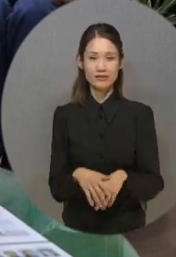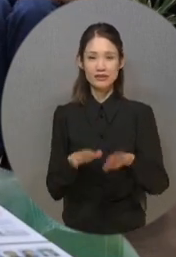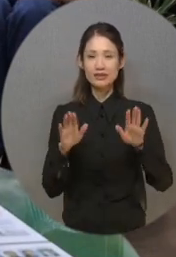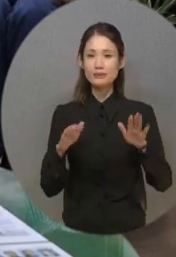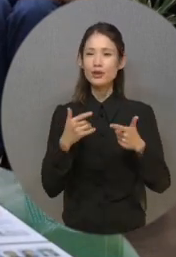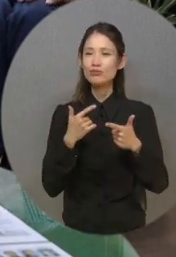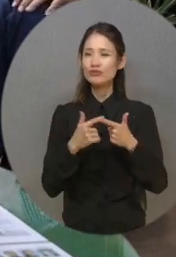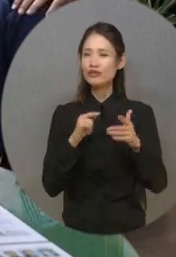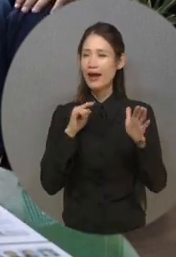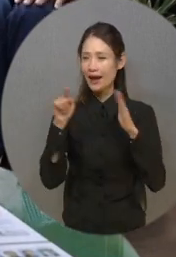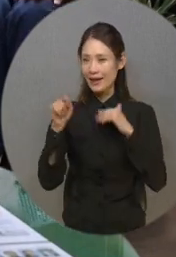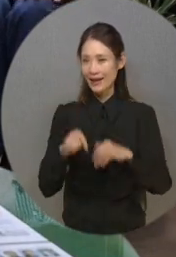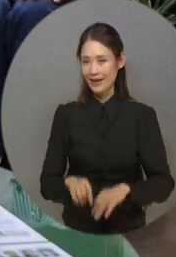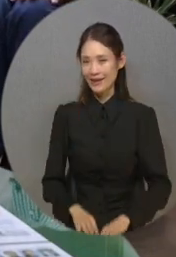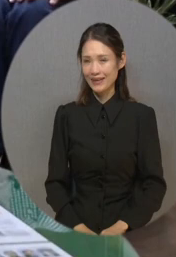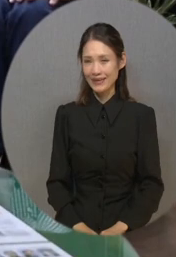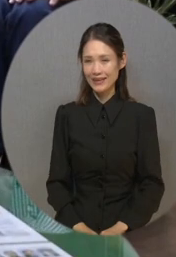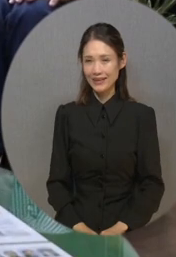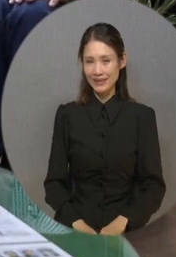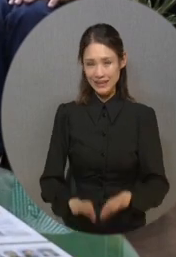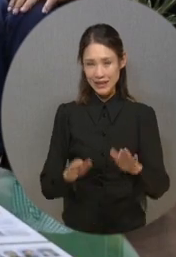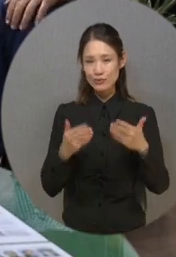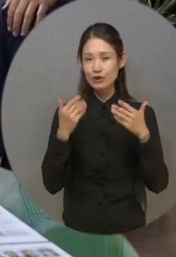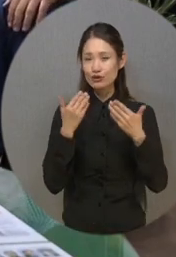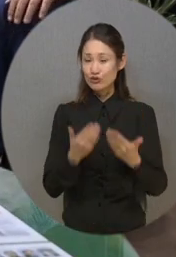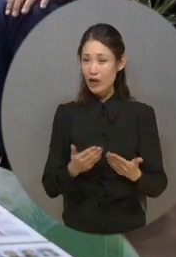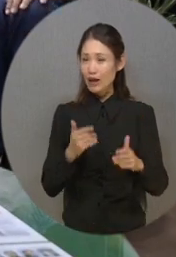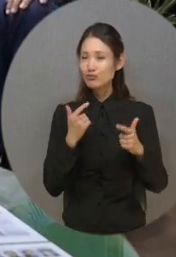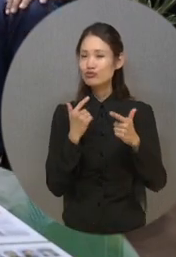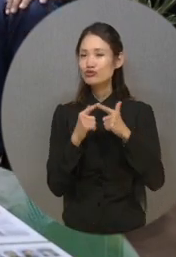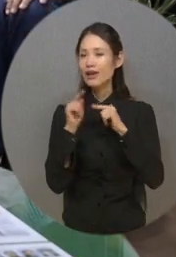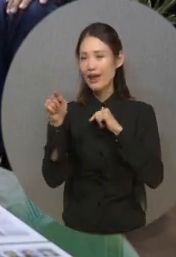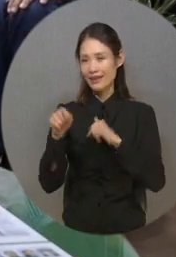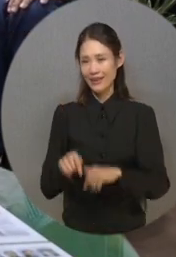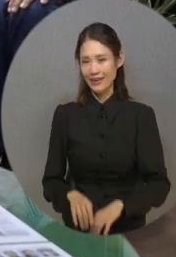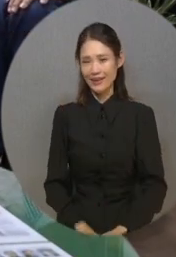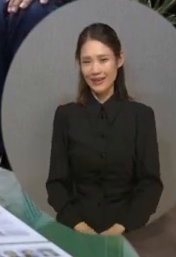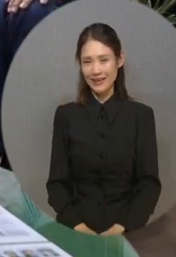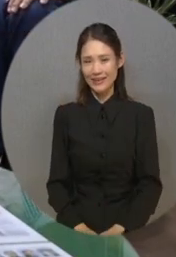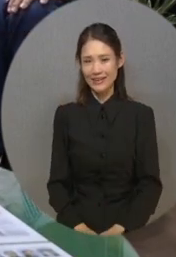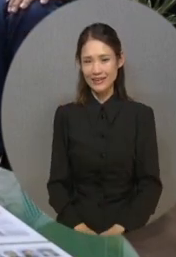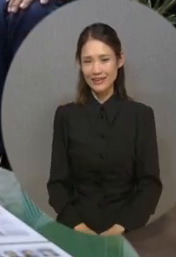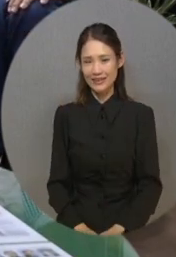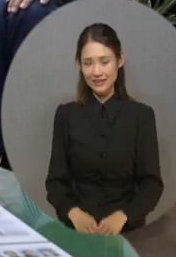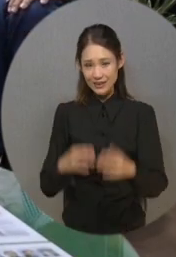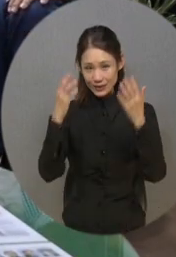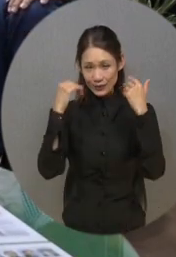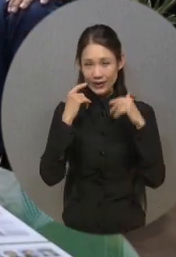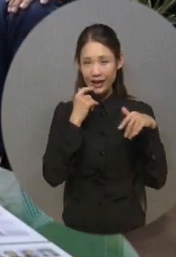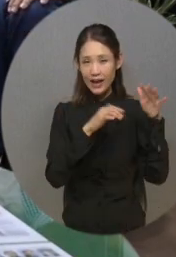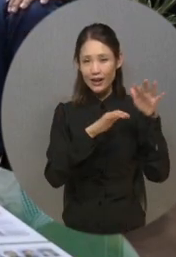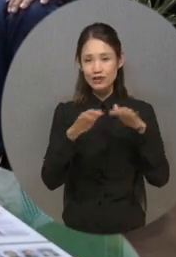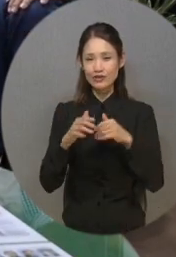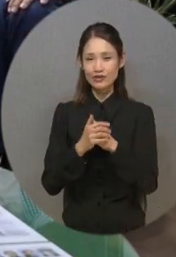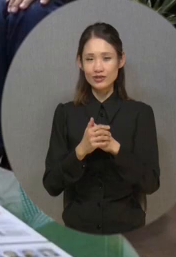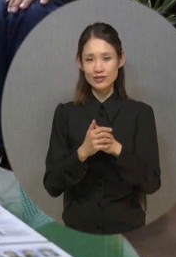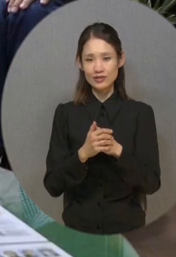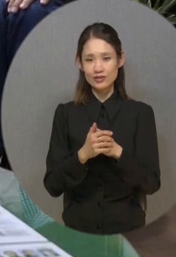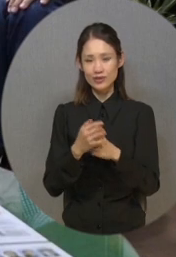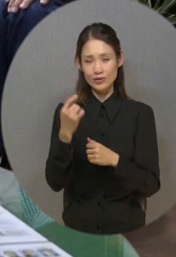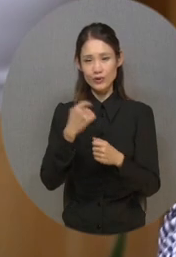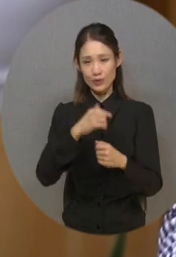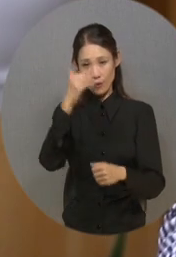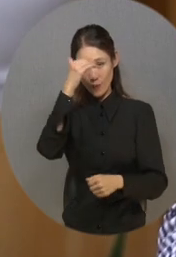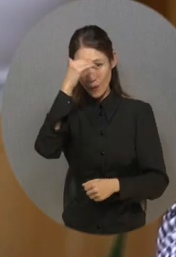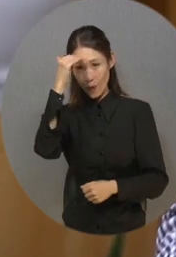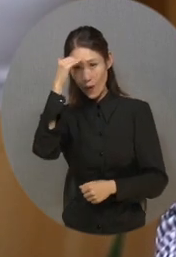가자. 그렇죠. 이번 휴가는 부산이다. 이렇게 계실 것 같아요. 여름 때 해운대 해수욕장에 오는 관광객